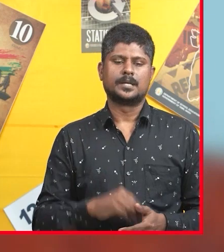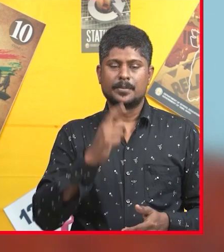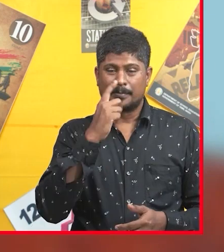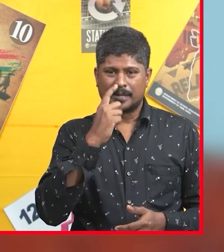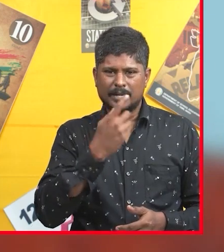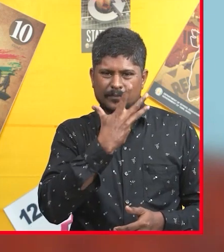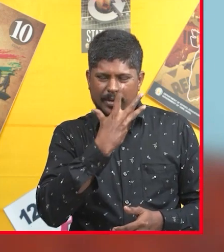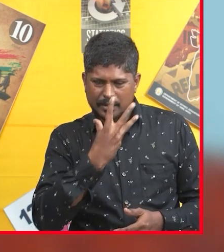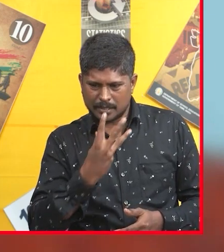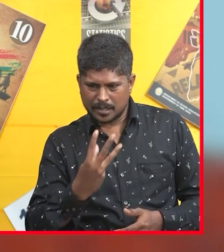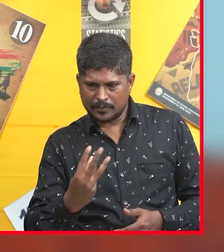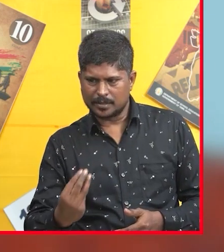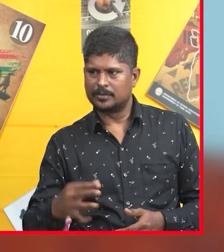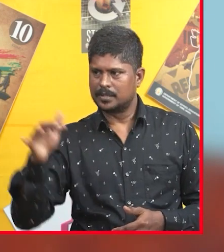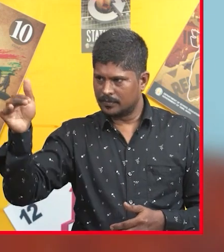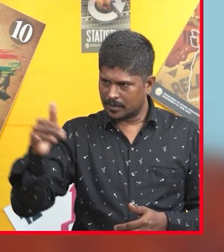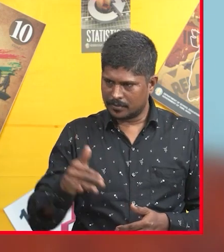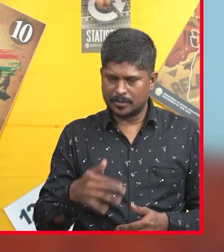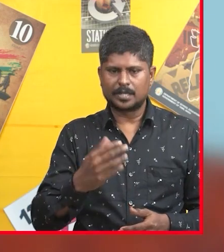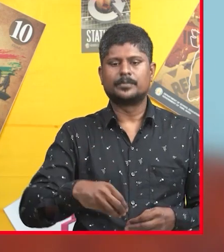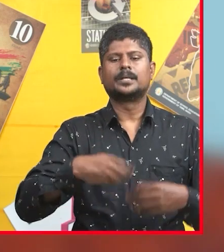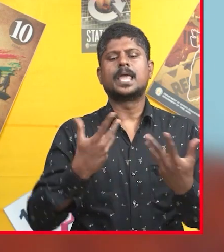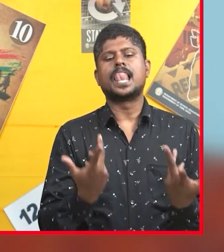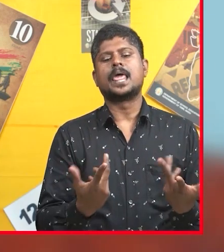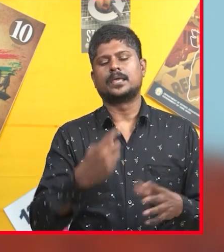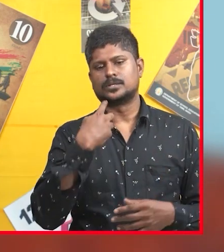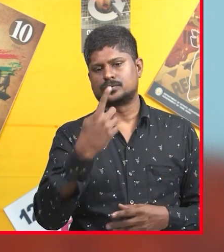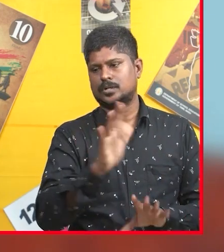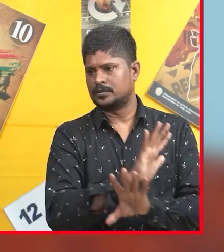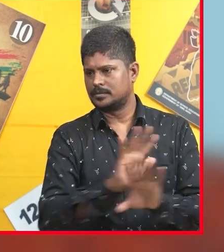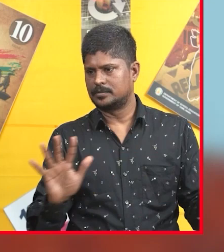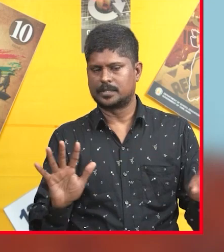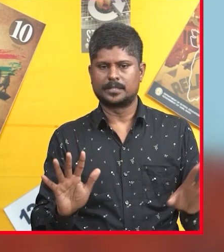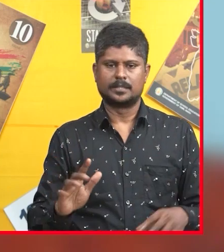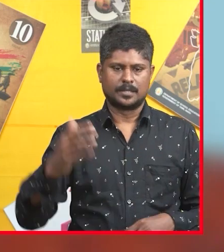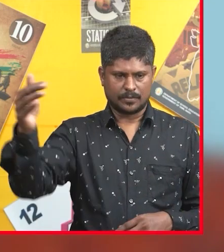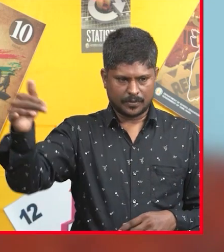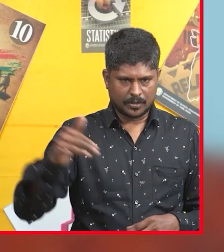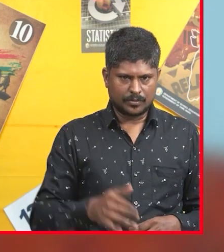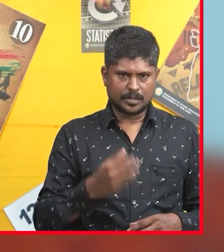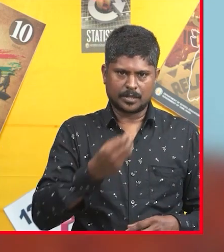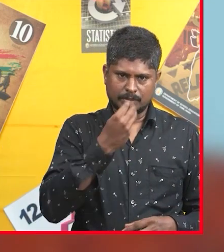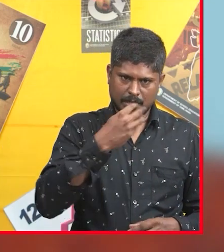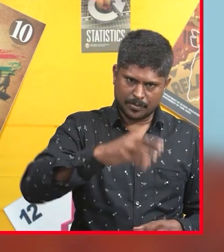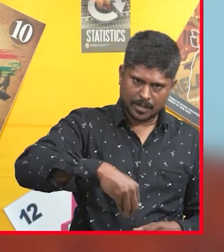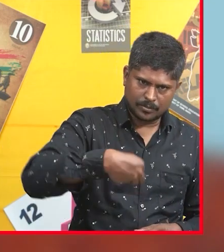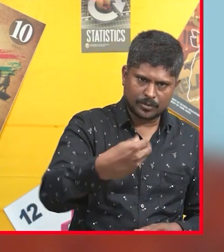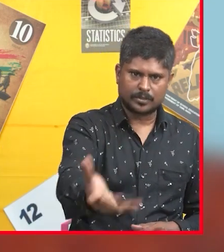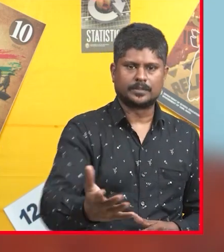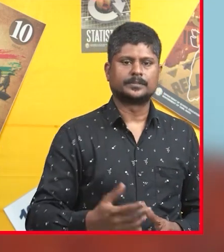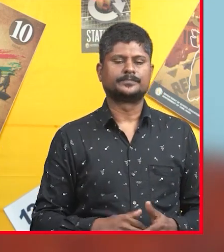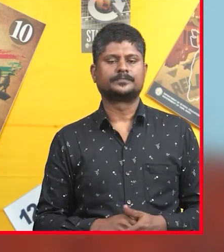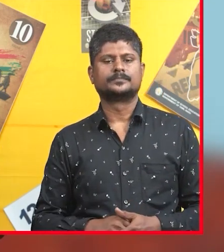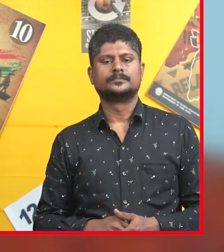வருந்தி வந்தவர்க்கு ஈதலும், இல்லைன்னு சொல்லி வருந்தி துன்பப்பட்டு வருவாங்க இல்லையா, வருந்தி